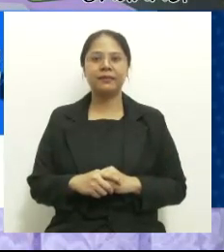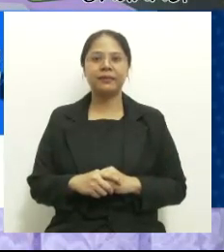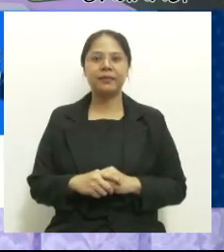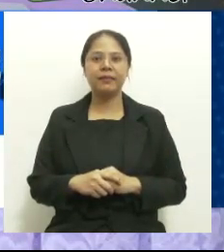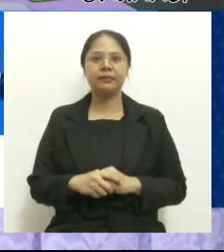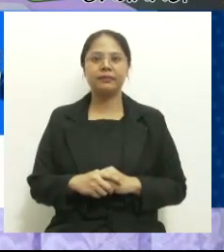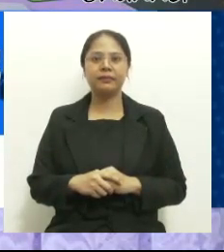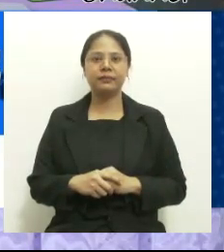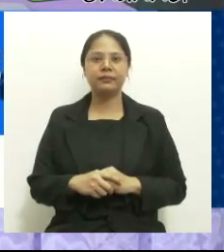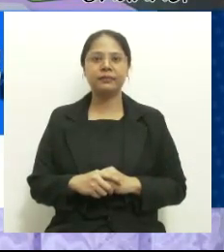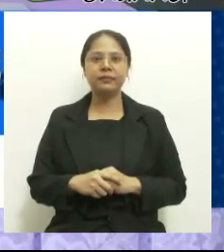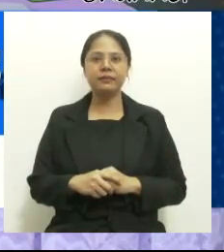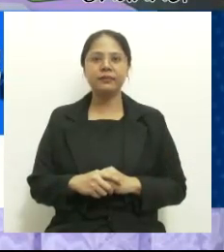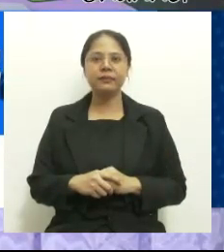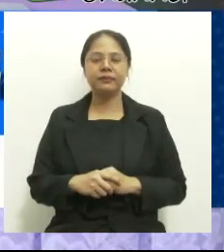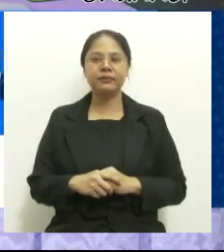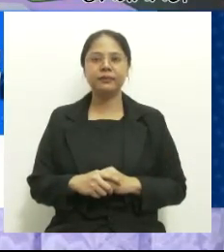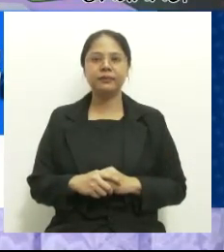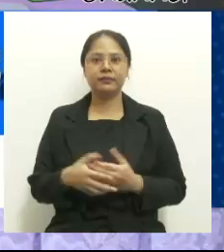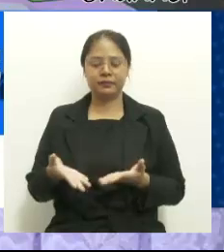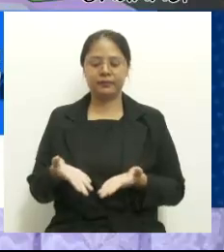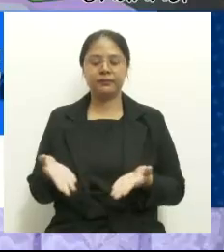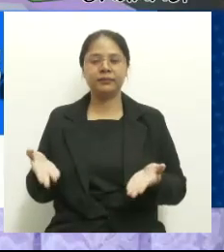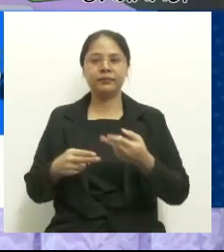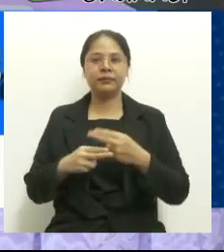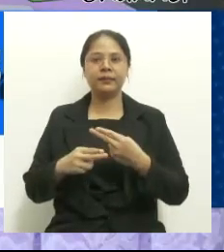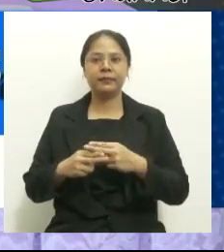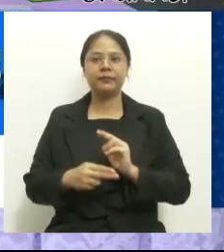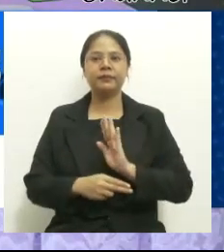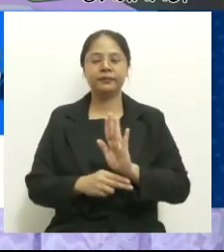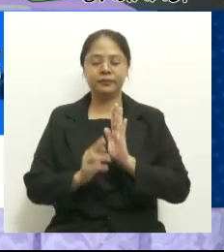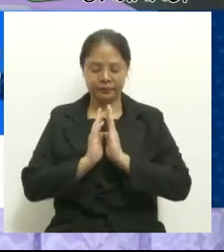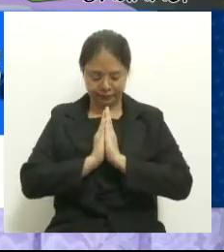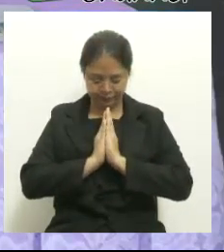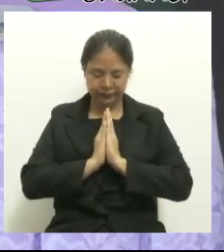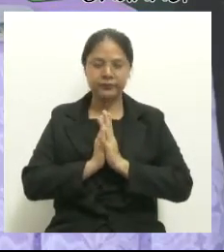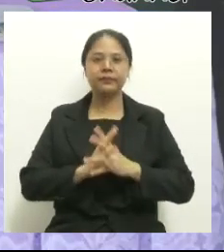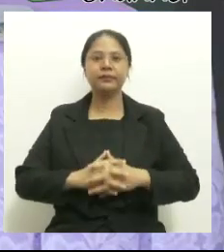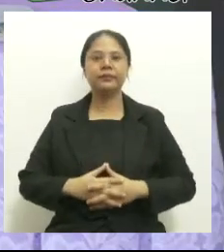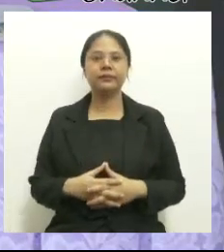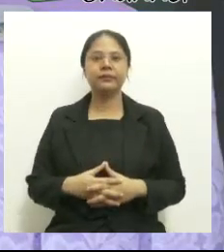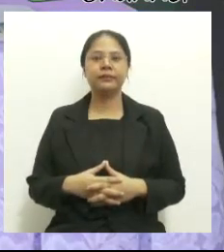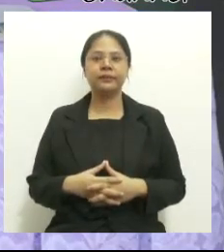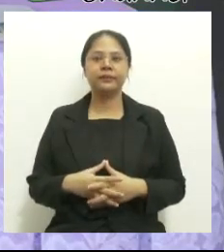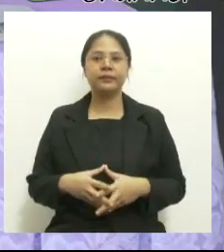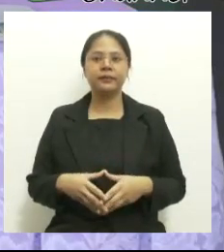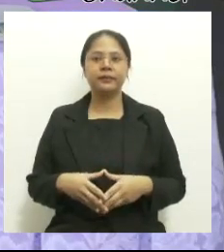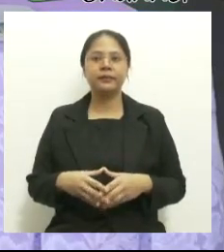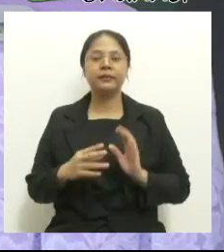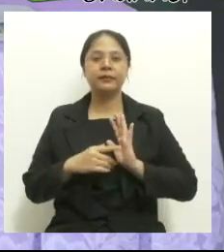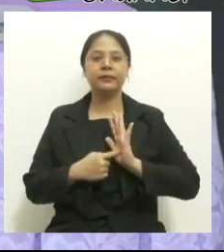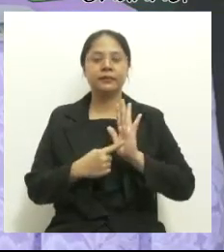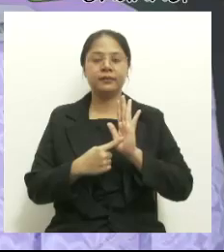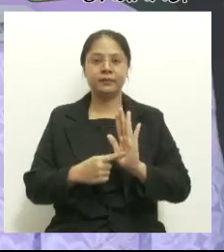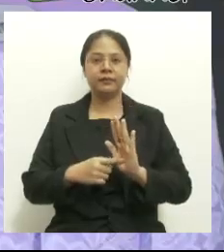ยากรแสงอาเพชร สวัสดีค่ะดิฉันชื่อเด็กหญิงปัสสิตาเสือแก้วว ันนี้จะมานำเสนอพิ